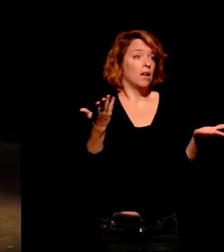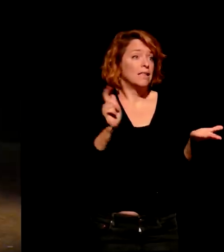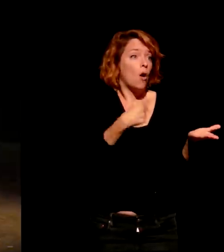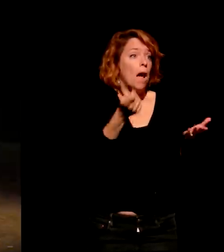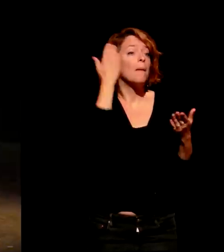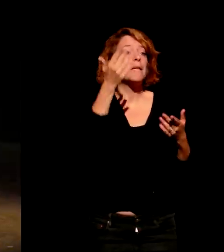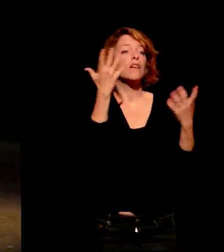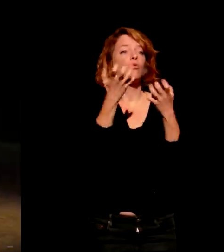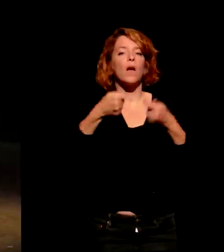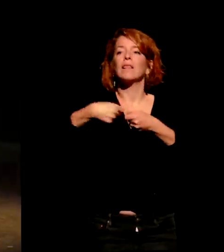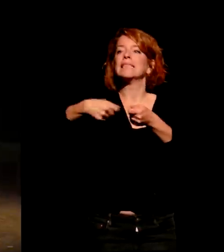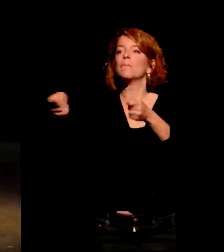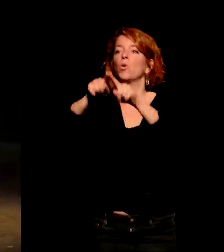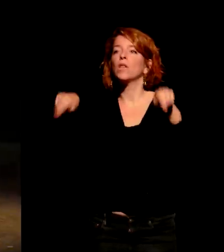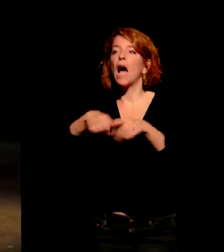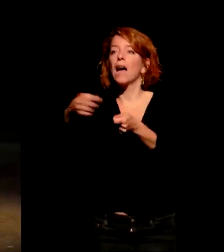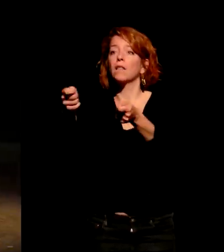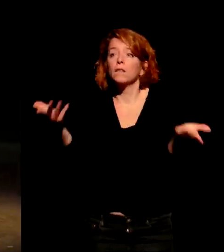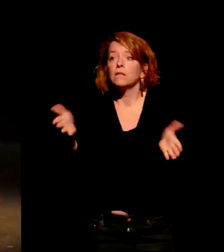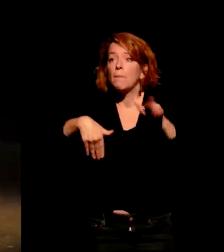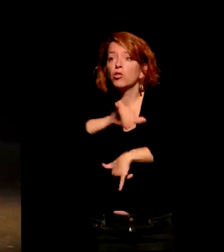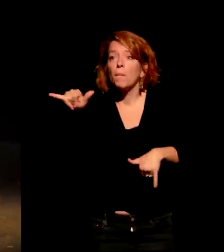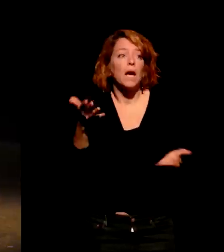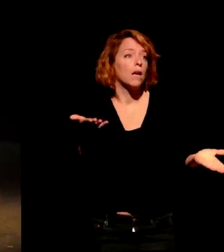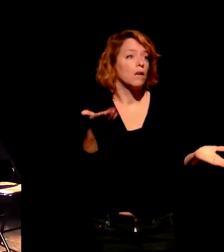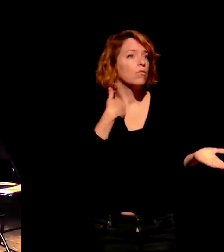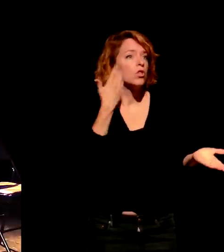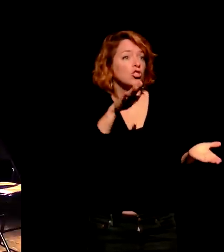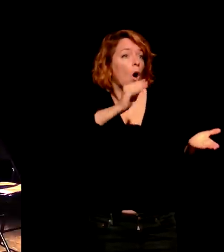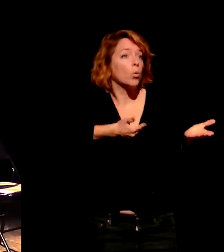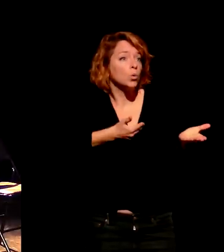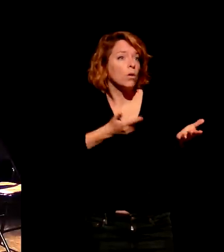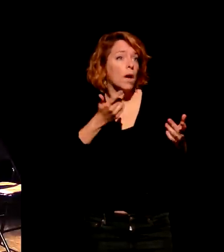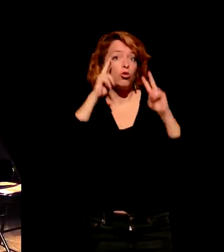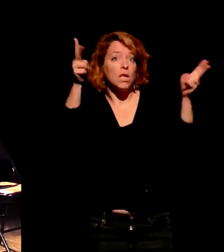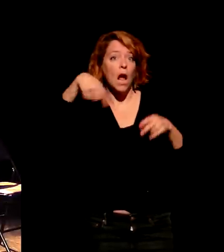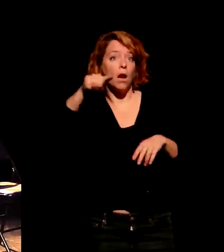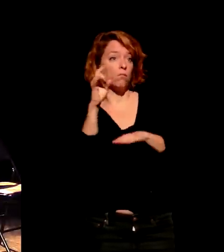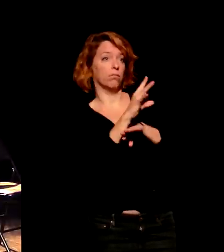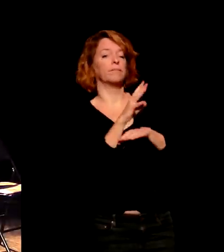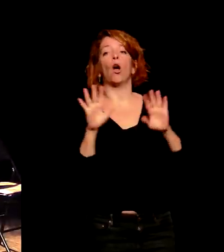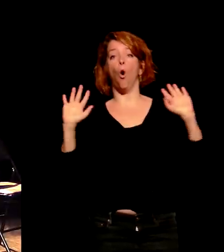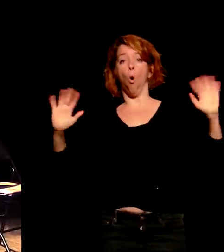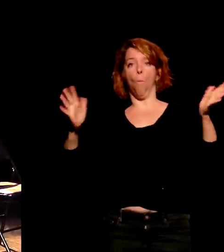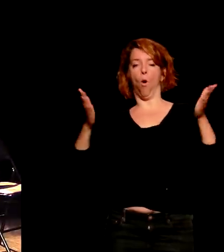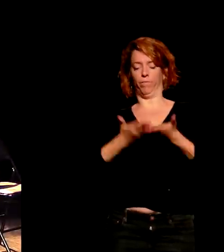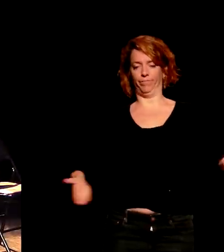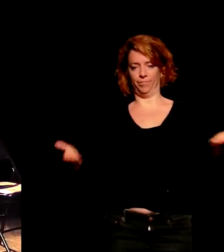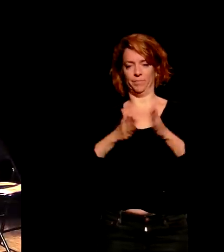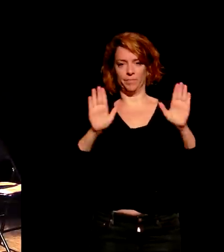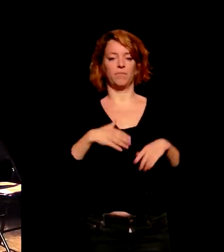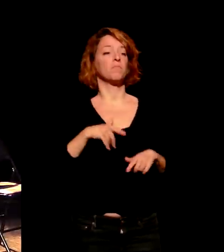pas. C'est comme ça que ça marche. Je ne sais pas si vous avez déjà distribué des tracts, au moins vous en avez déjà reçu. Alors comment ça se passe? Vous êtes dans la rue comme